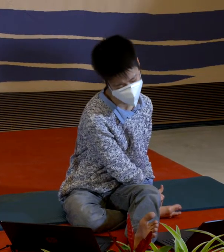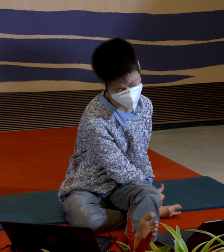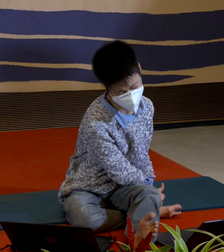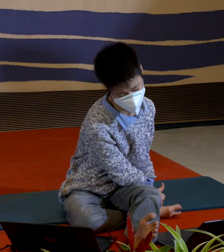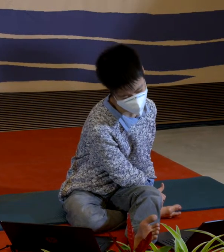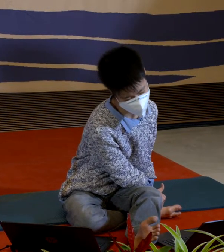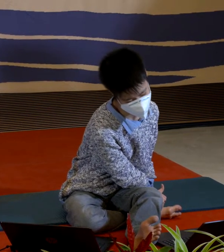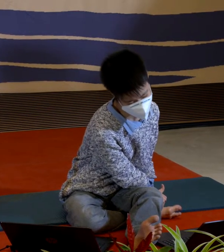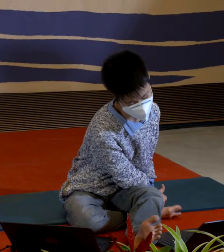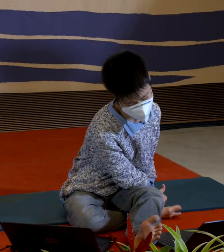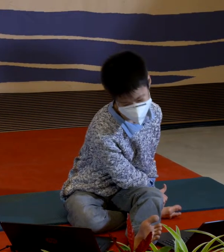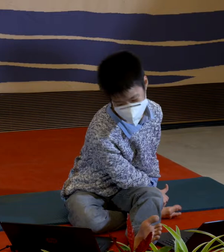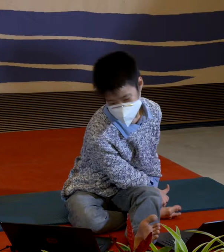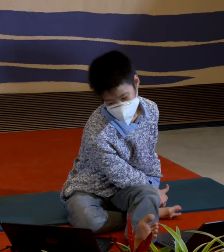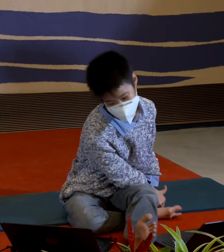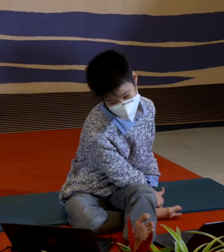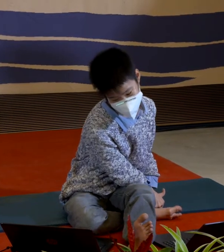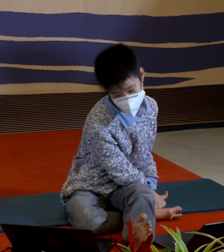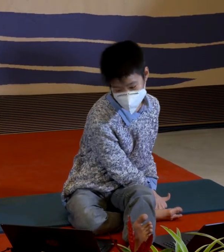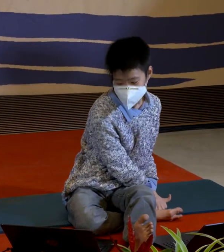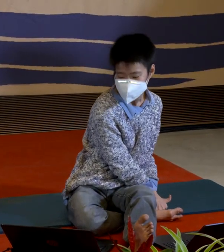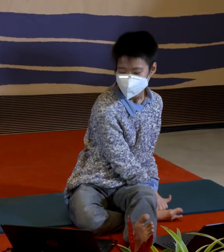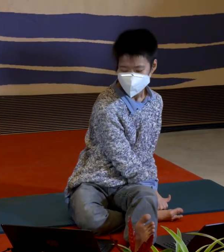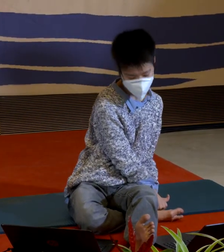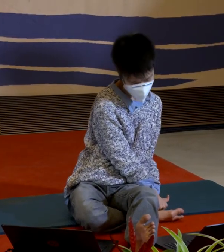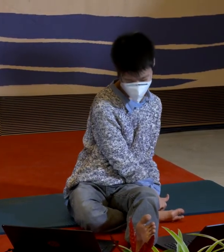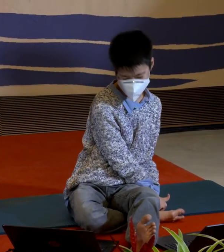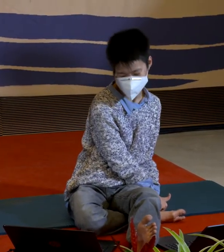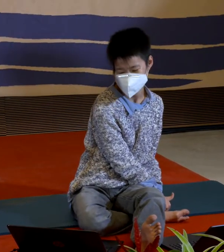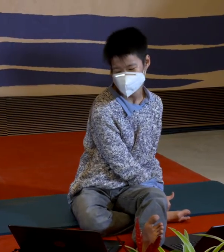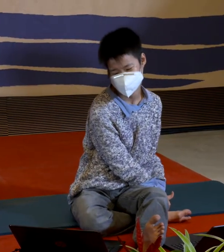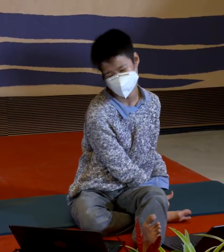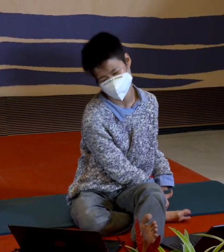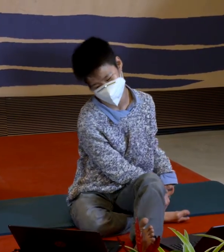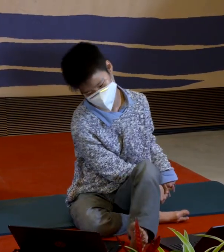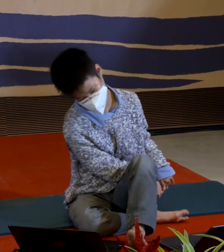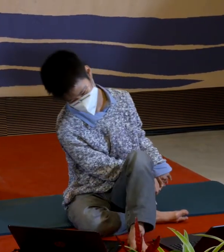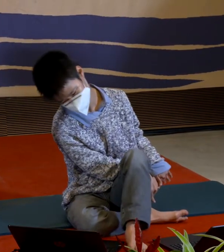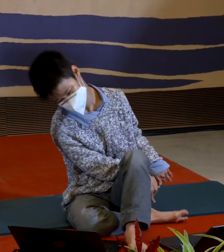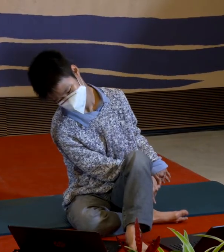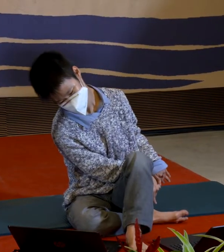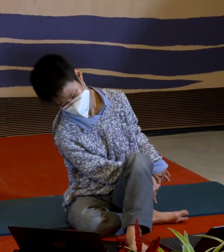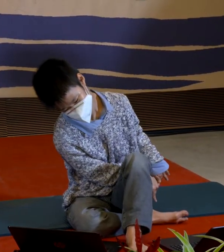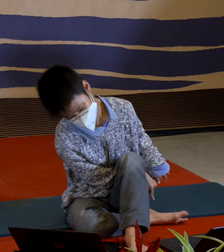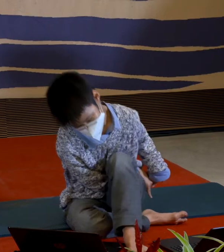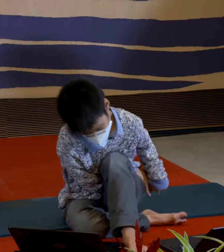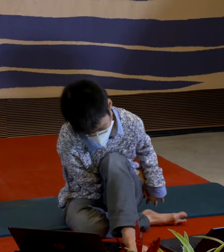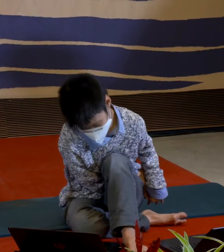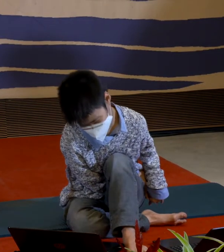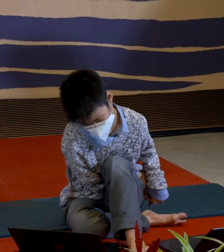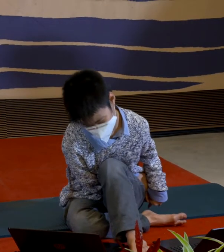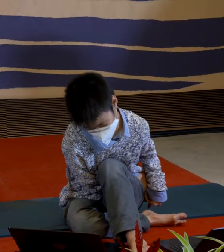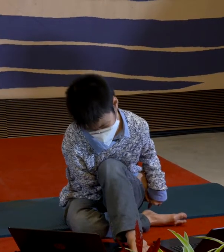artistique, et non pas seulement narration figée dans un imaginaire hégémonique. J'ai compris que je pouvais être actrice dans